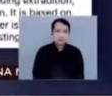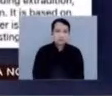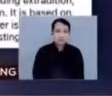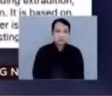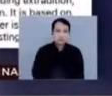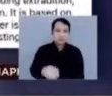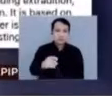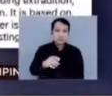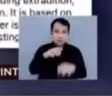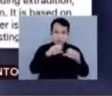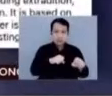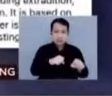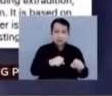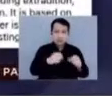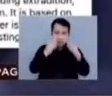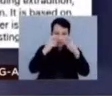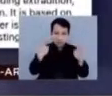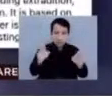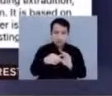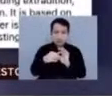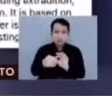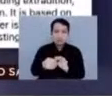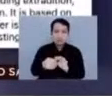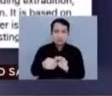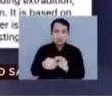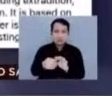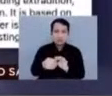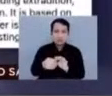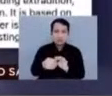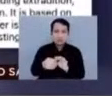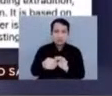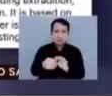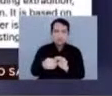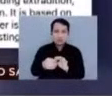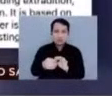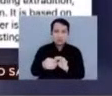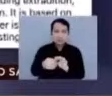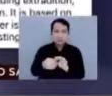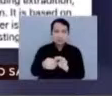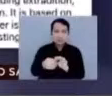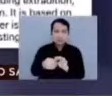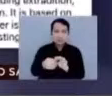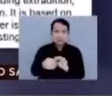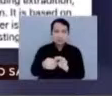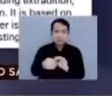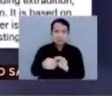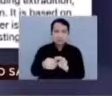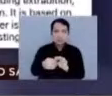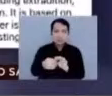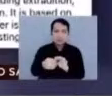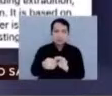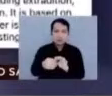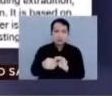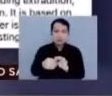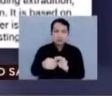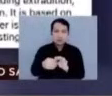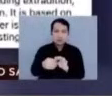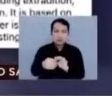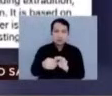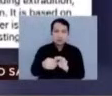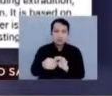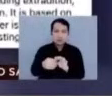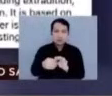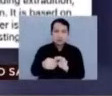ng pagdakip kay Teves. Agad tong sined ni Mayor Degamo sa... Ayan, no? Naggo-golf pa yung boss nila Banat Bay.